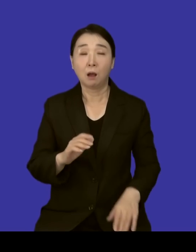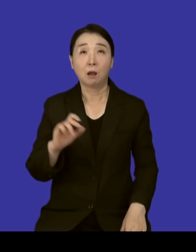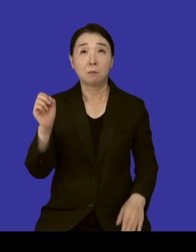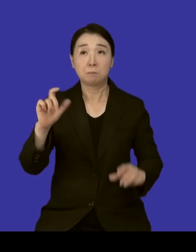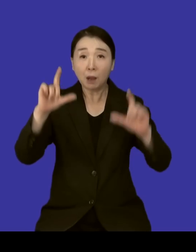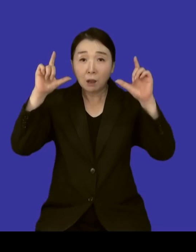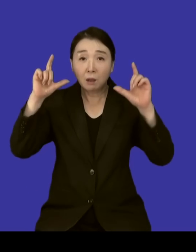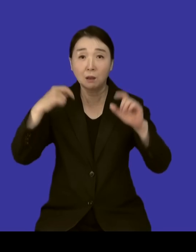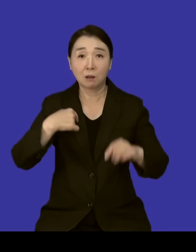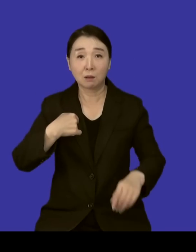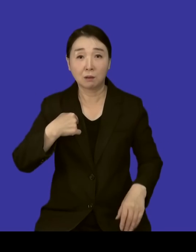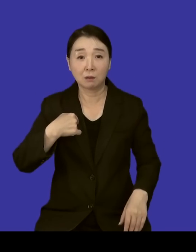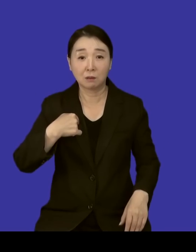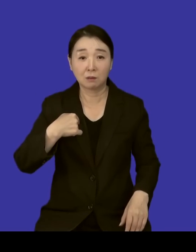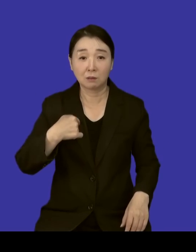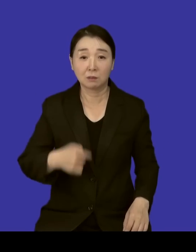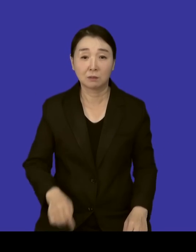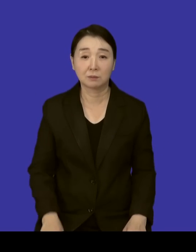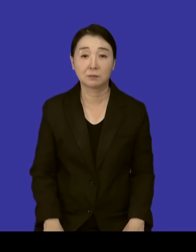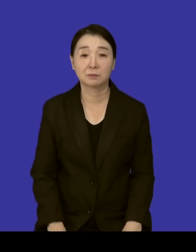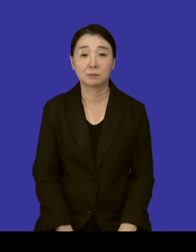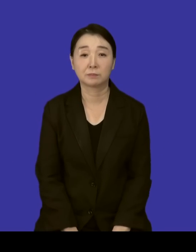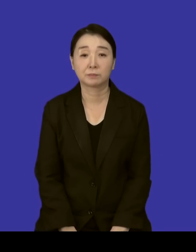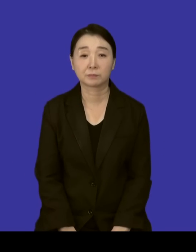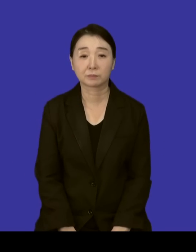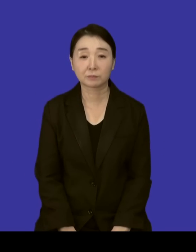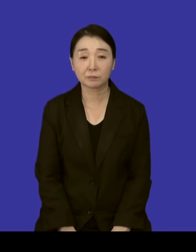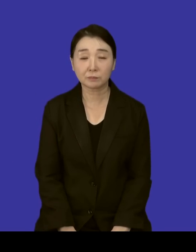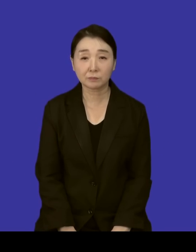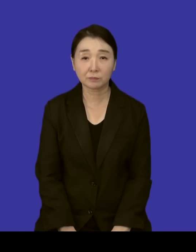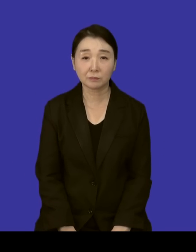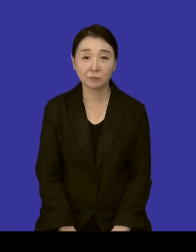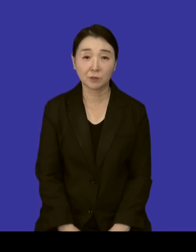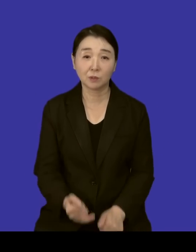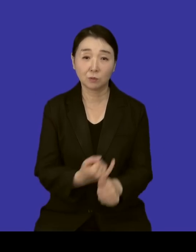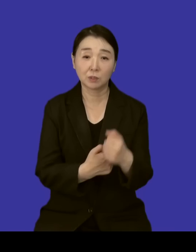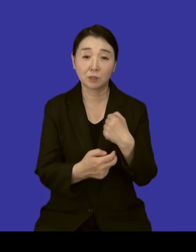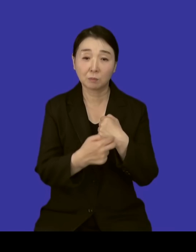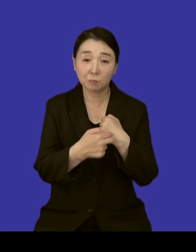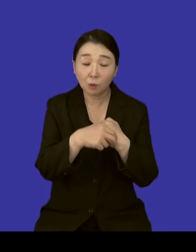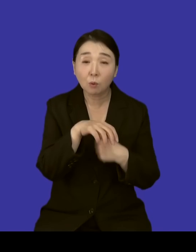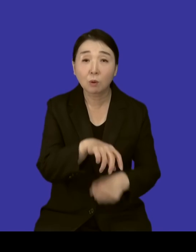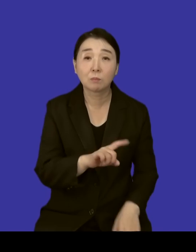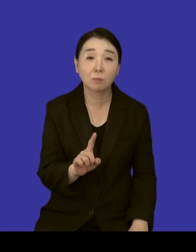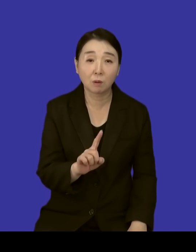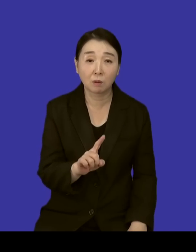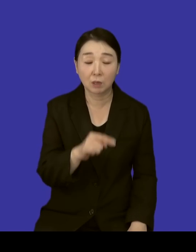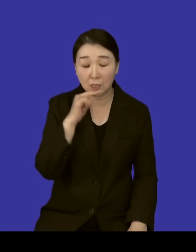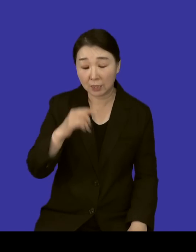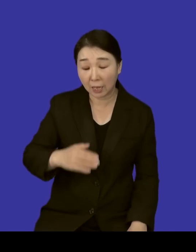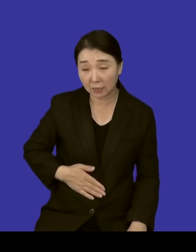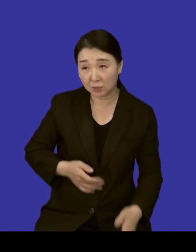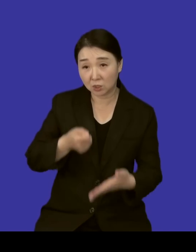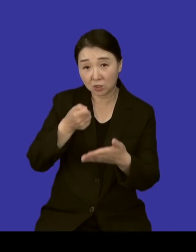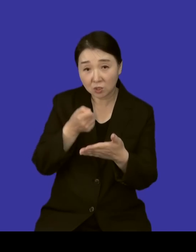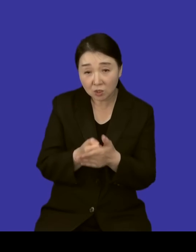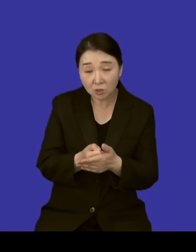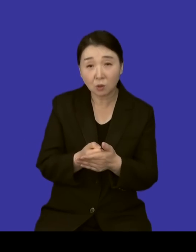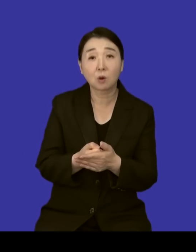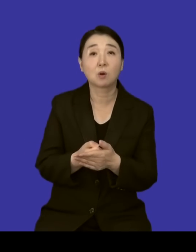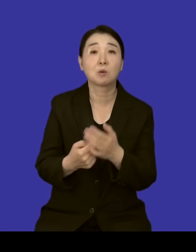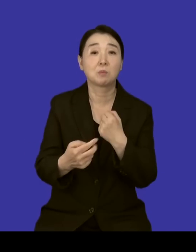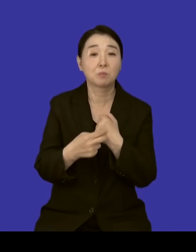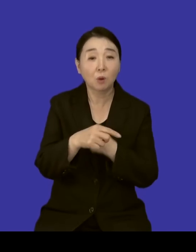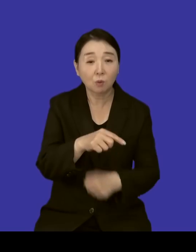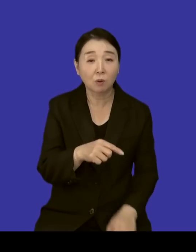소리를 들었는 게 네. 우리가 간기능 지정병원이에요. 그래서 한 달에 한 번씩 꼬박꼬박